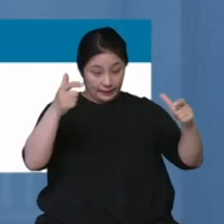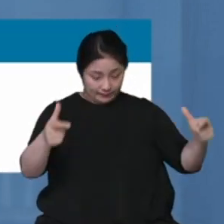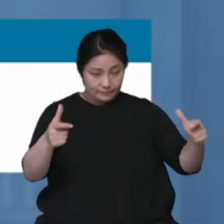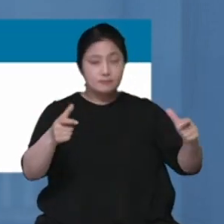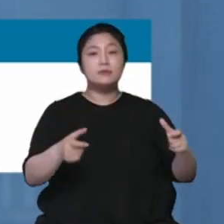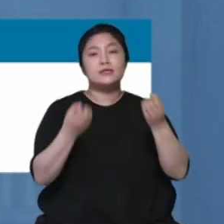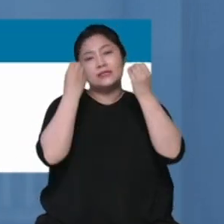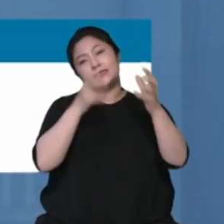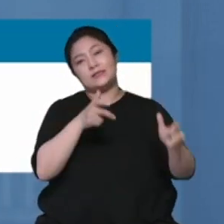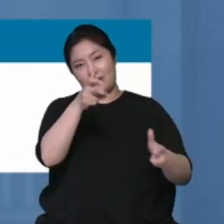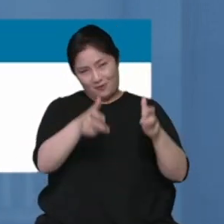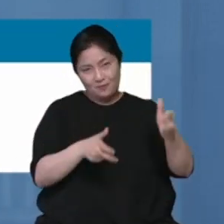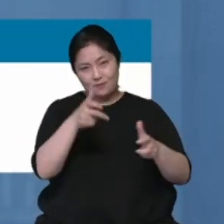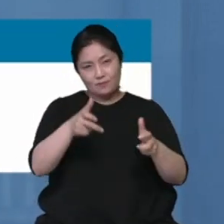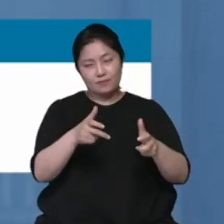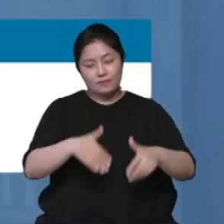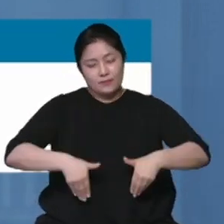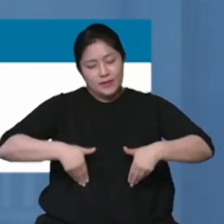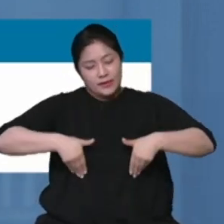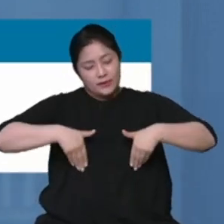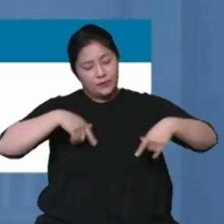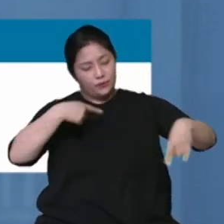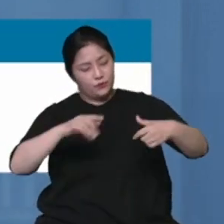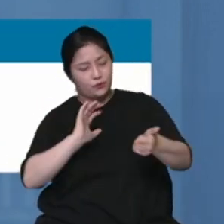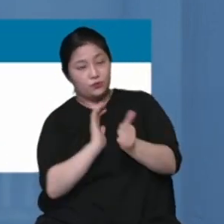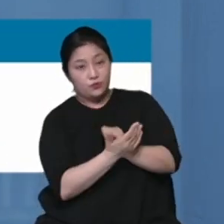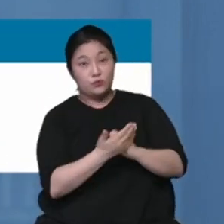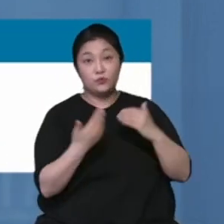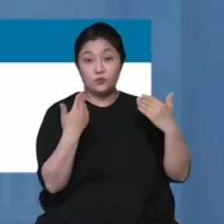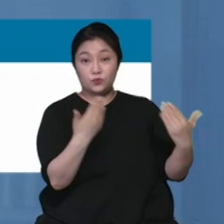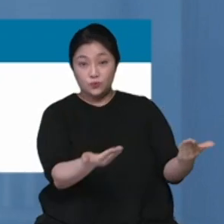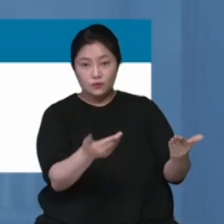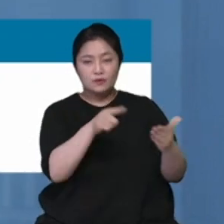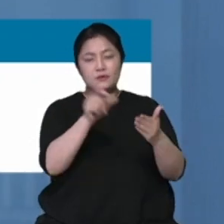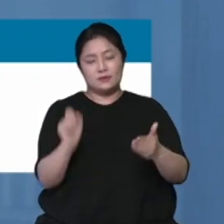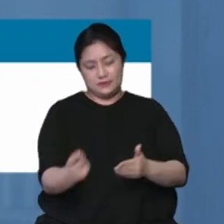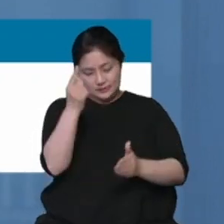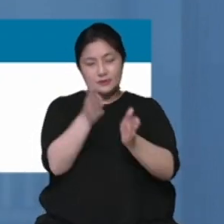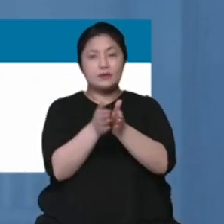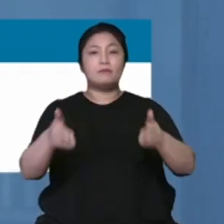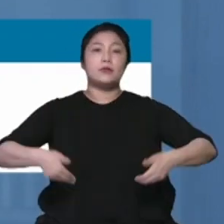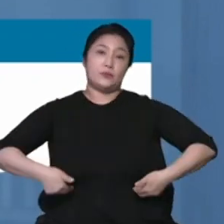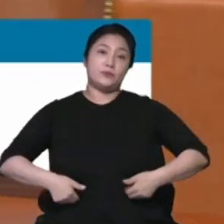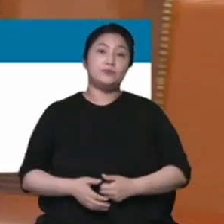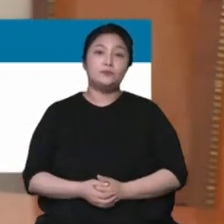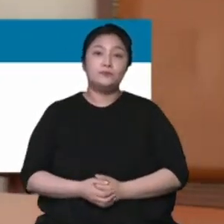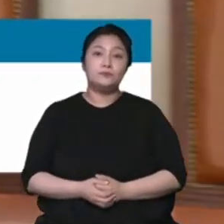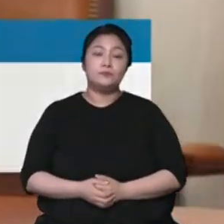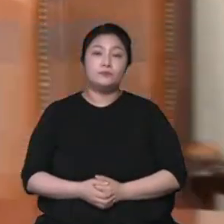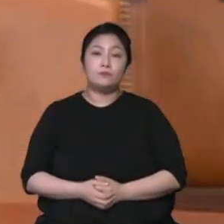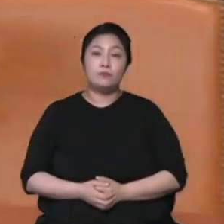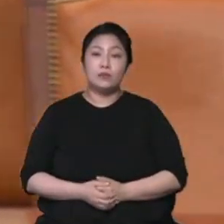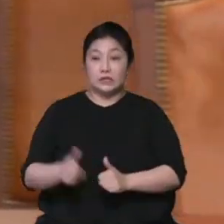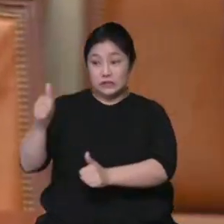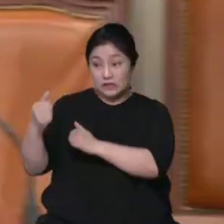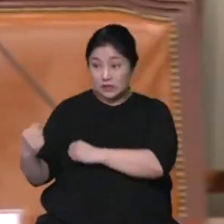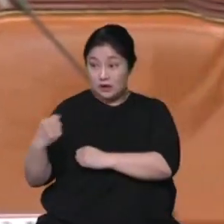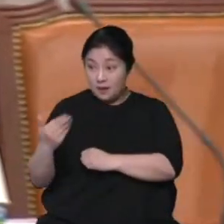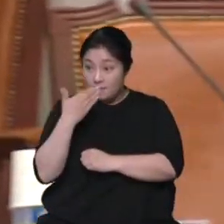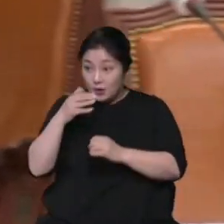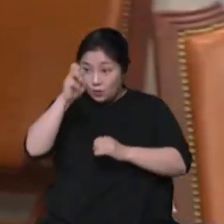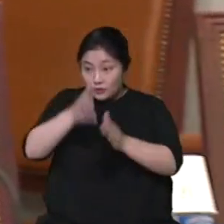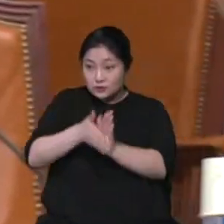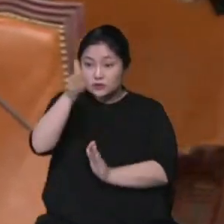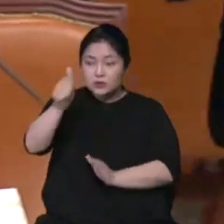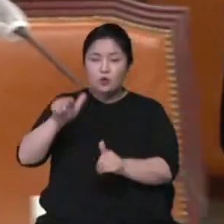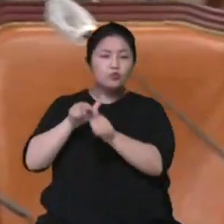호남에서 신산업 햇볕 정책을 펴는 것에서부터 시작되어야 합니다. 경쟁력 있는